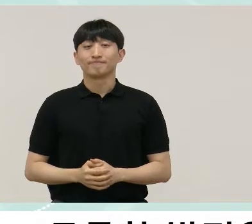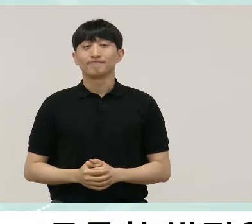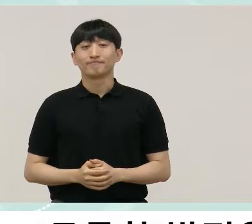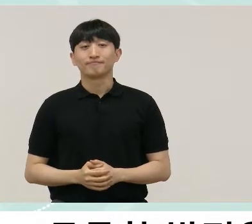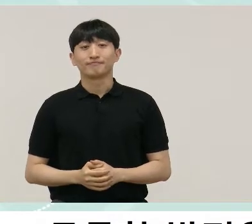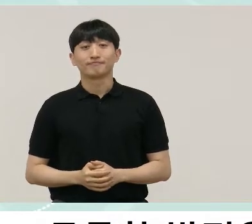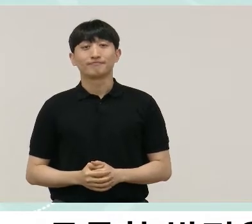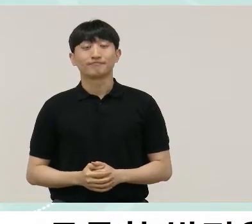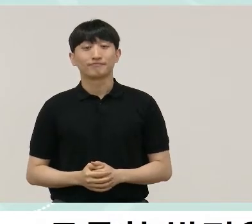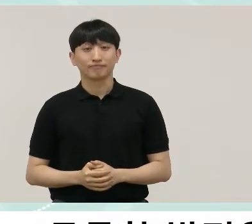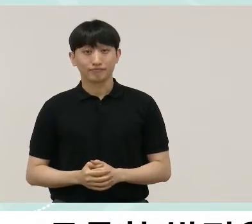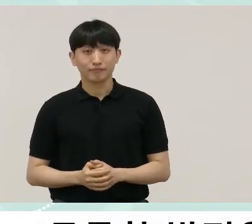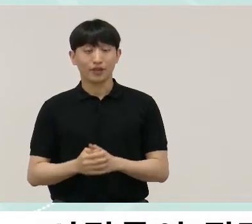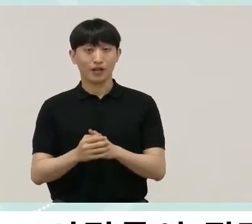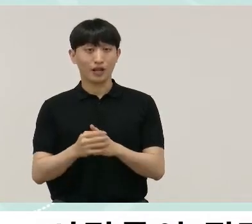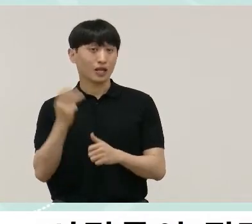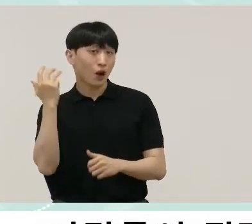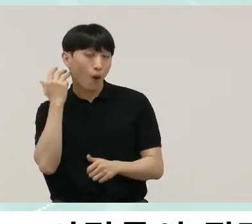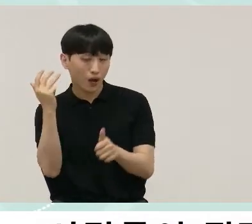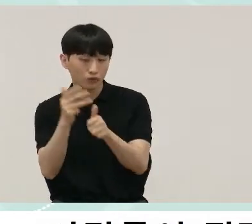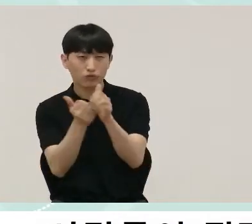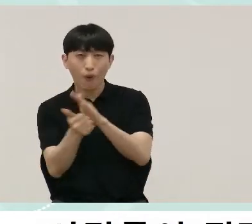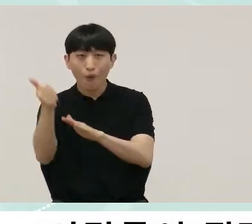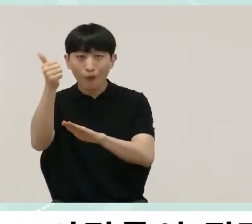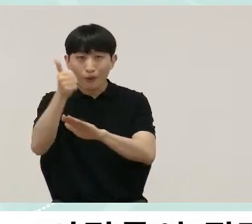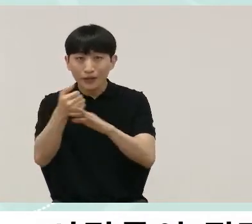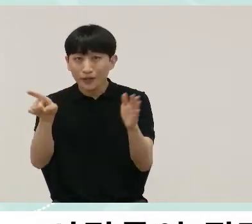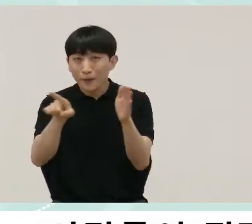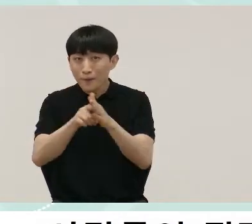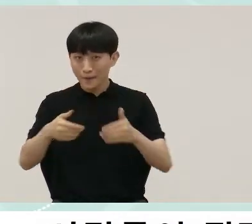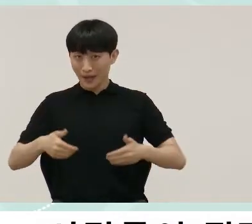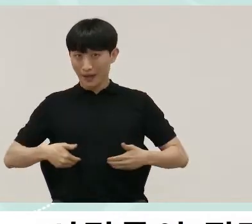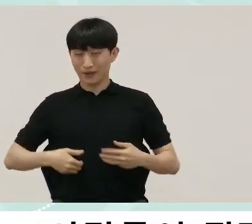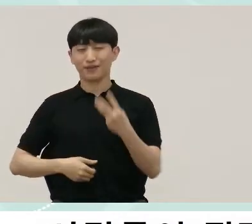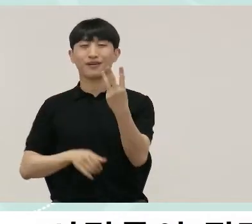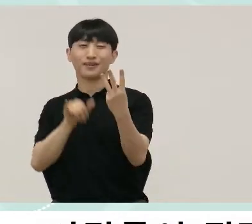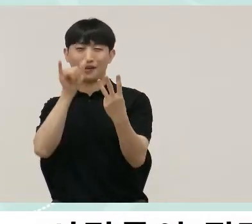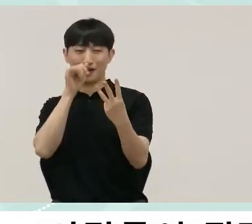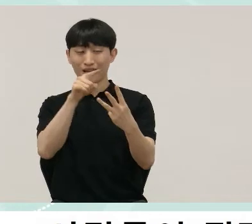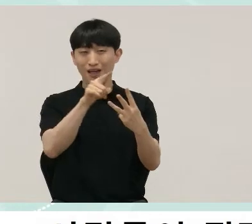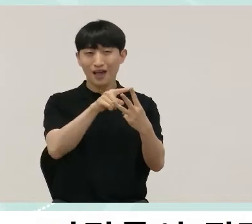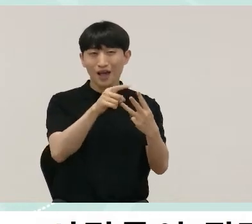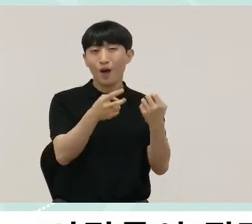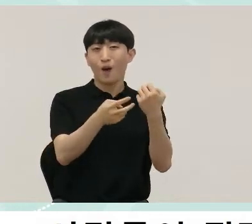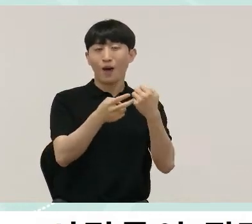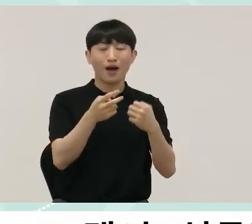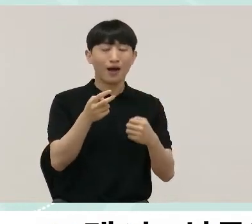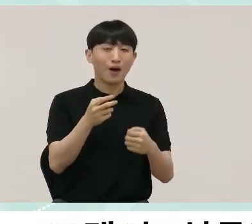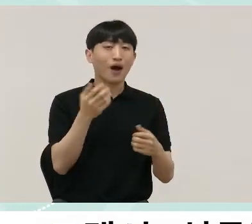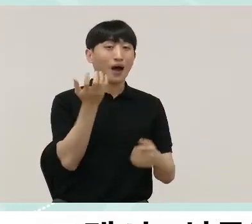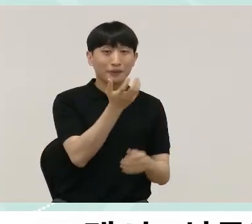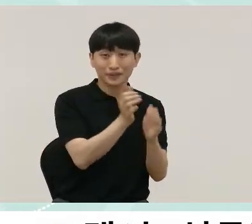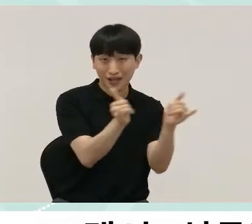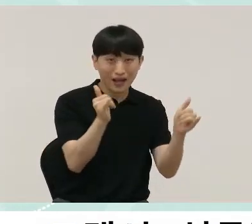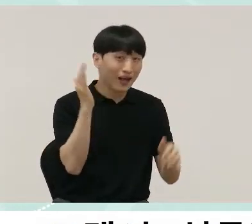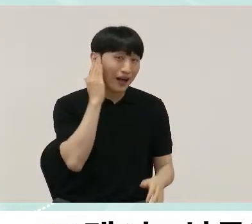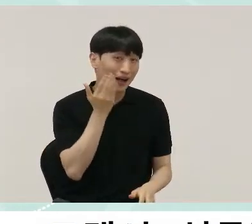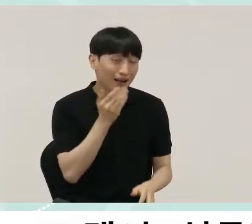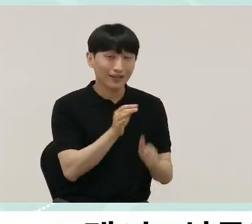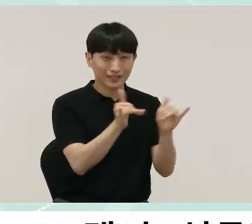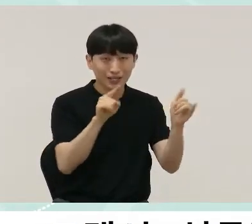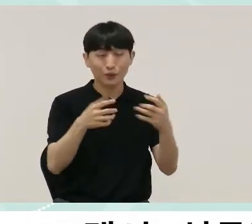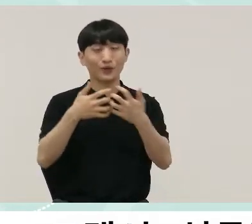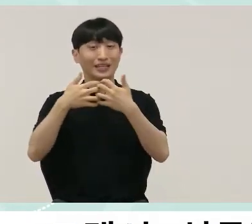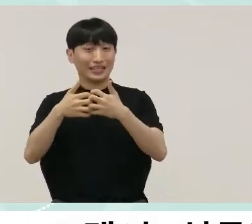그래서 성공적인 인공화호를 위해서는 세 가지 요소가 있습니다. 환자, 기기,